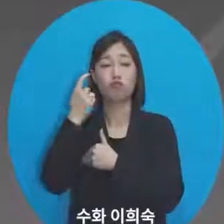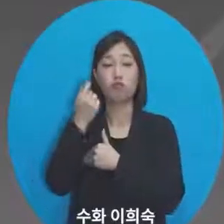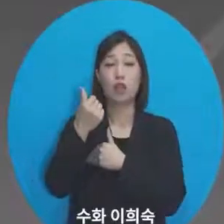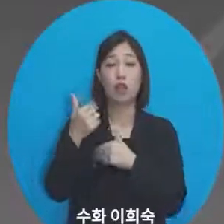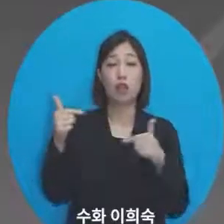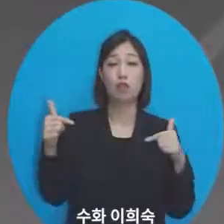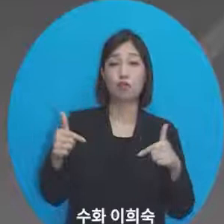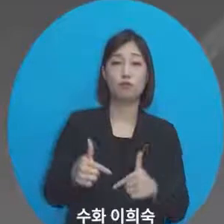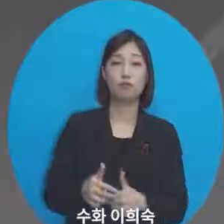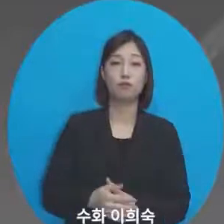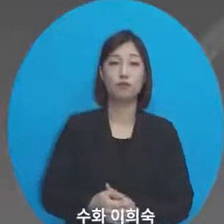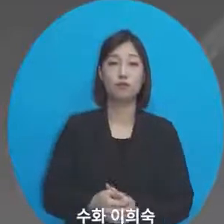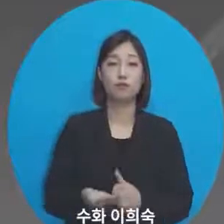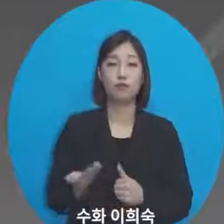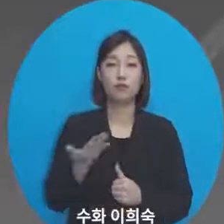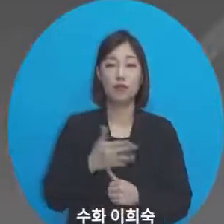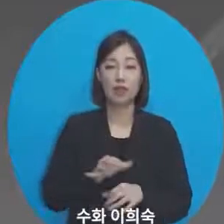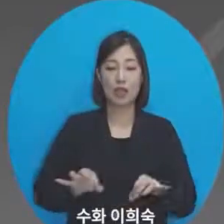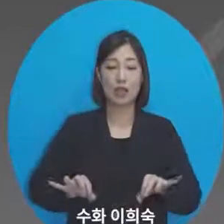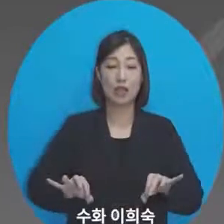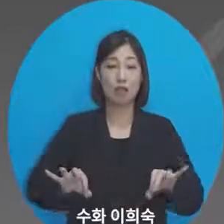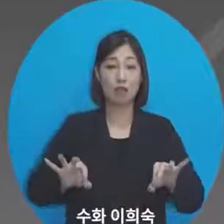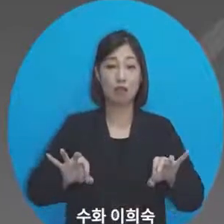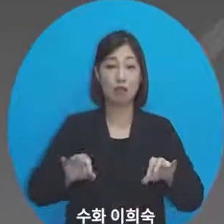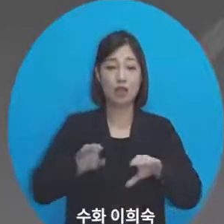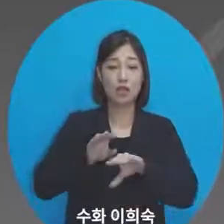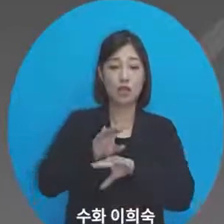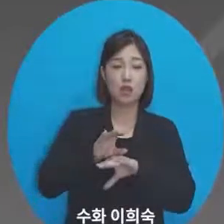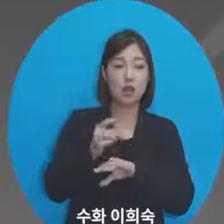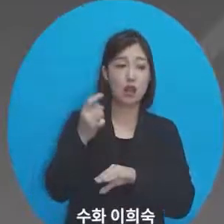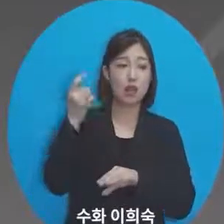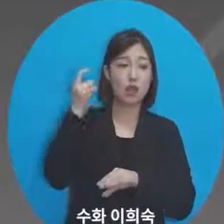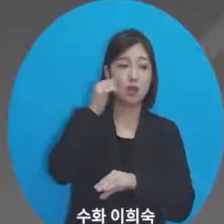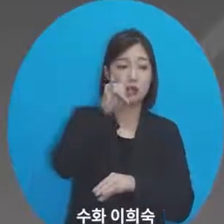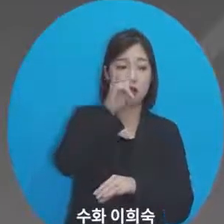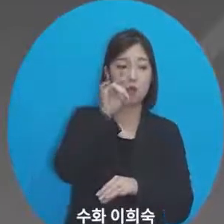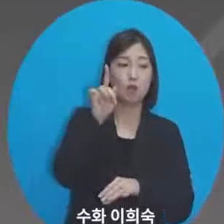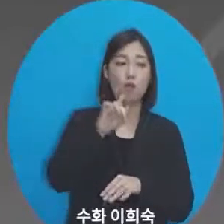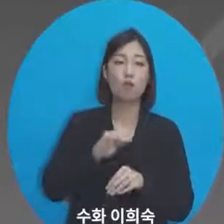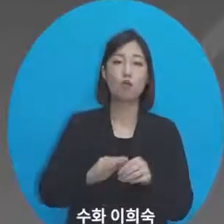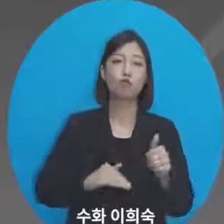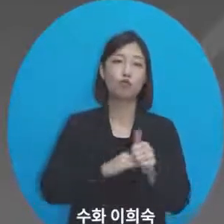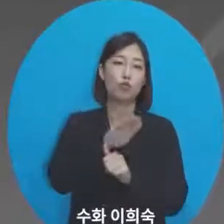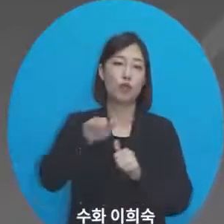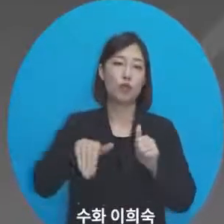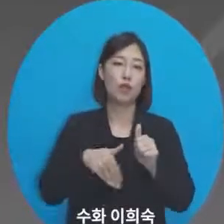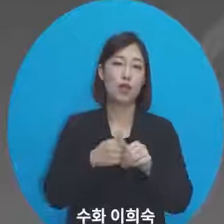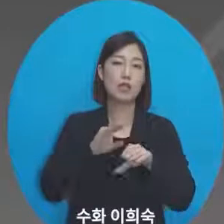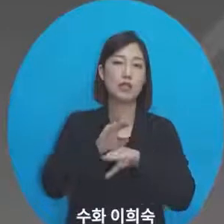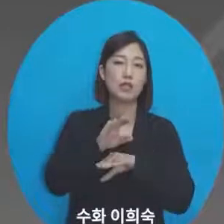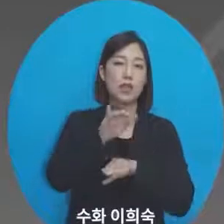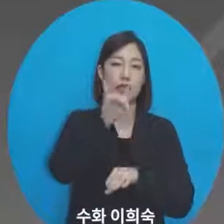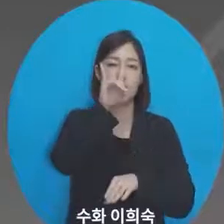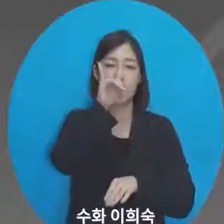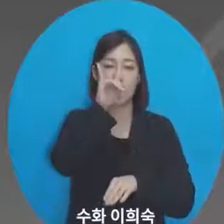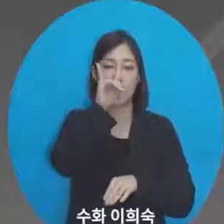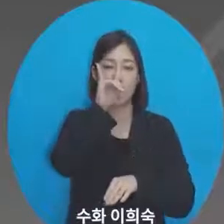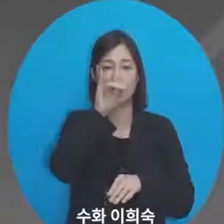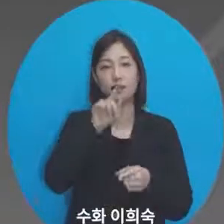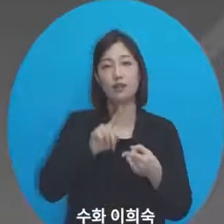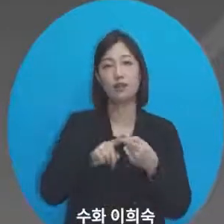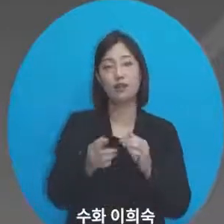소음을 내므로 인해서 차량이 주변에 다가오고 있다는 것을 알 수 있는 기능을 하고도 있긴